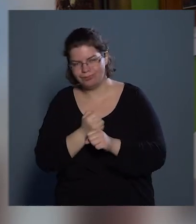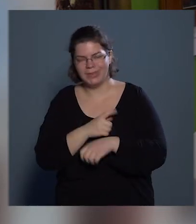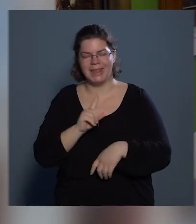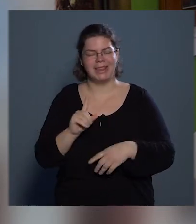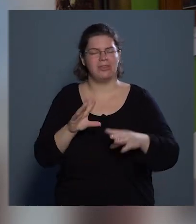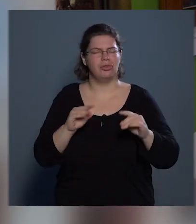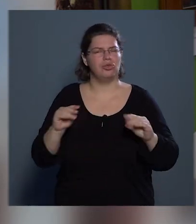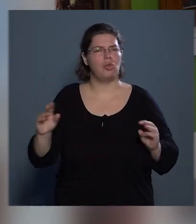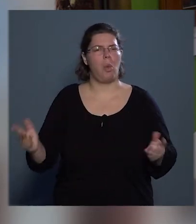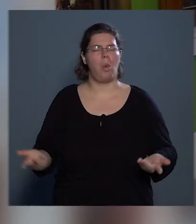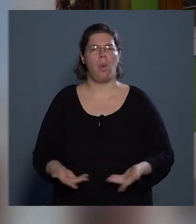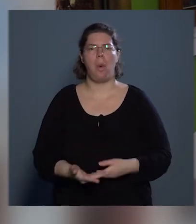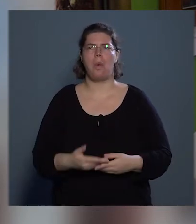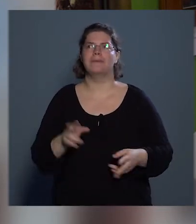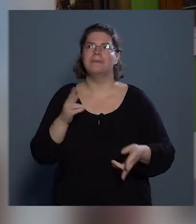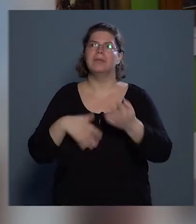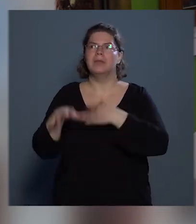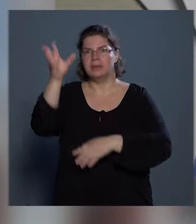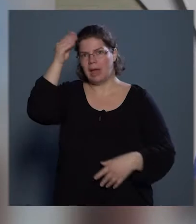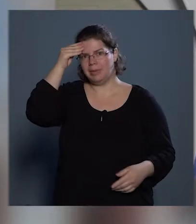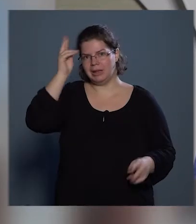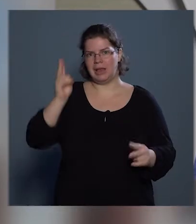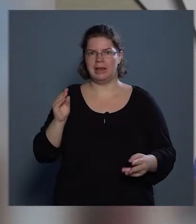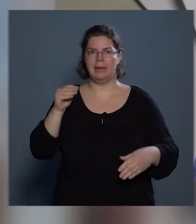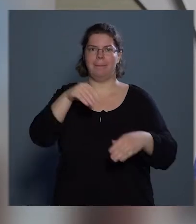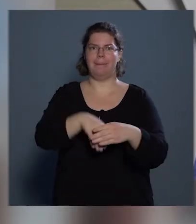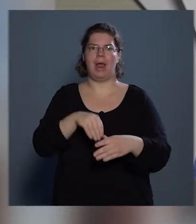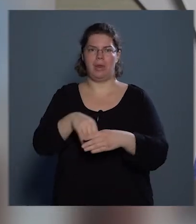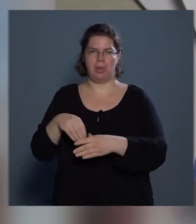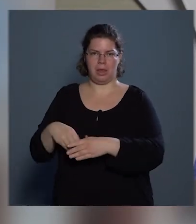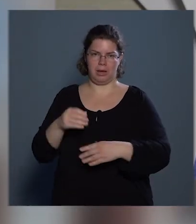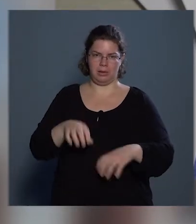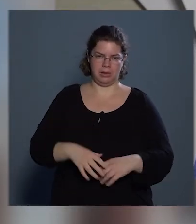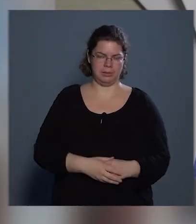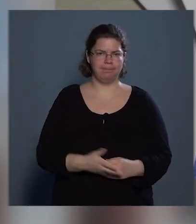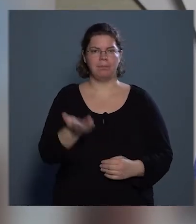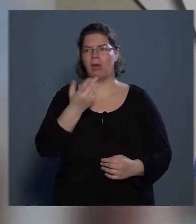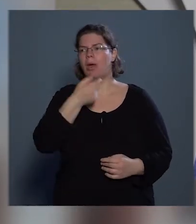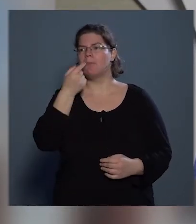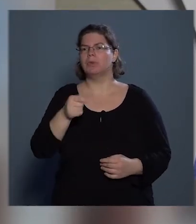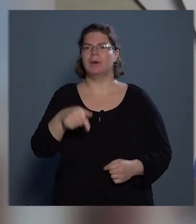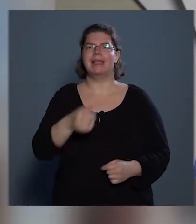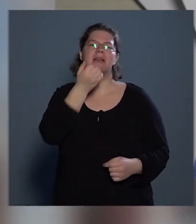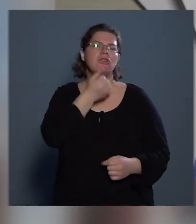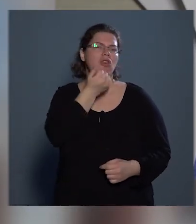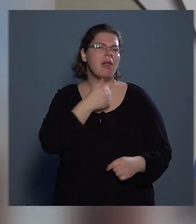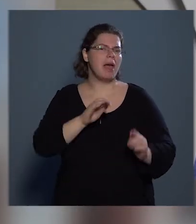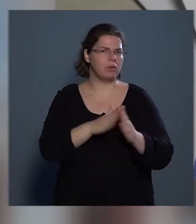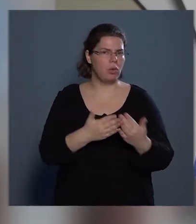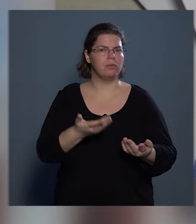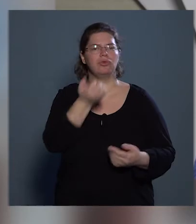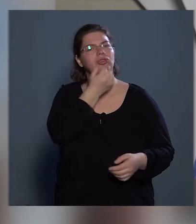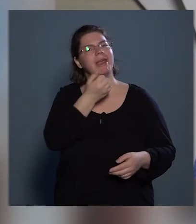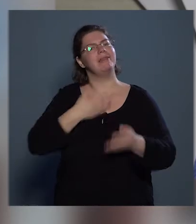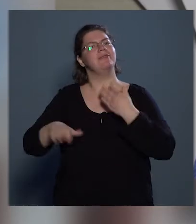nagyon sok visszaemlékezést még bele lehetne majd tenni. Ha mondjuk ez egy saját könyv lenne, saját